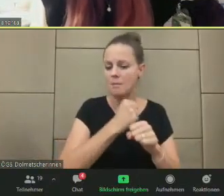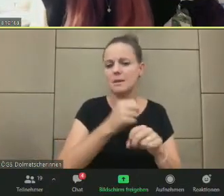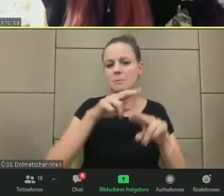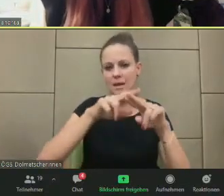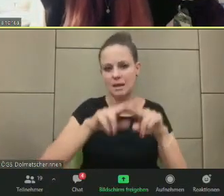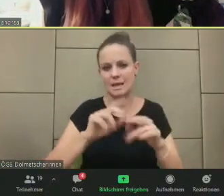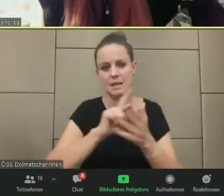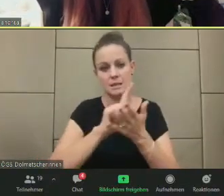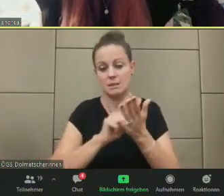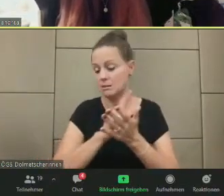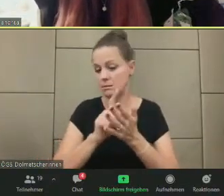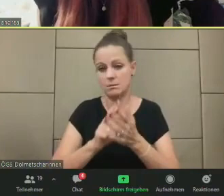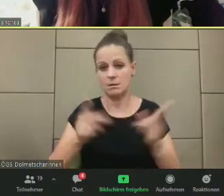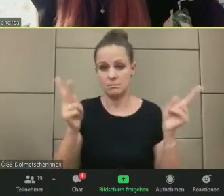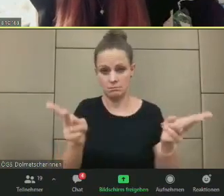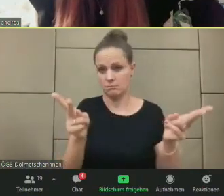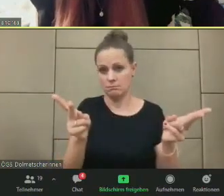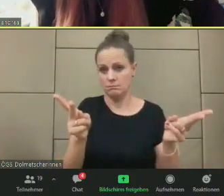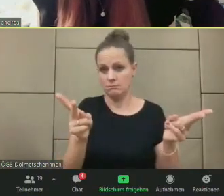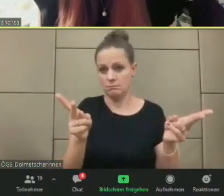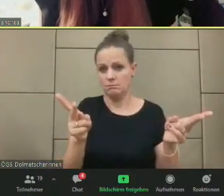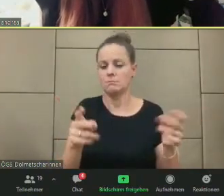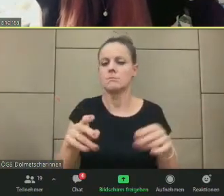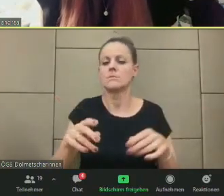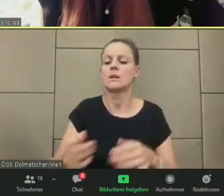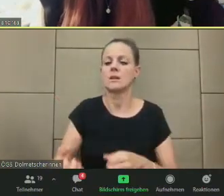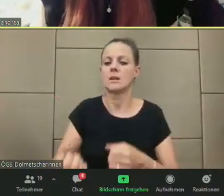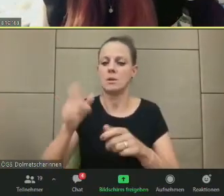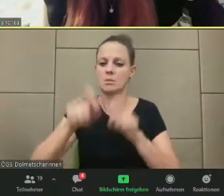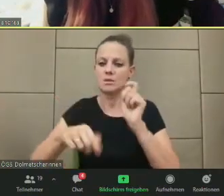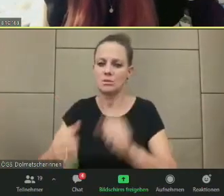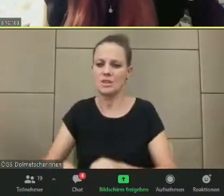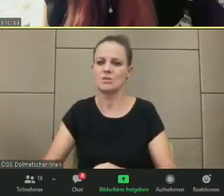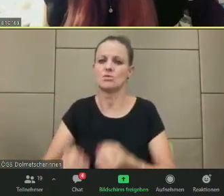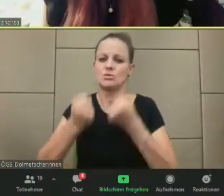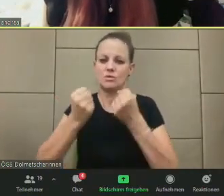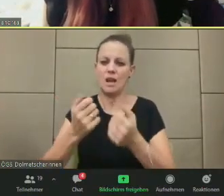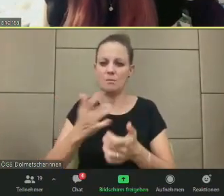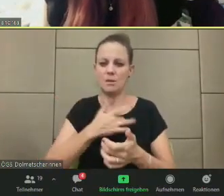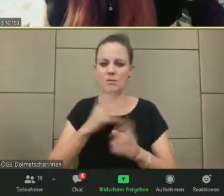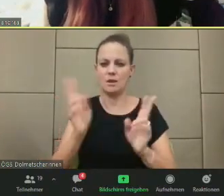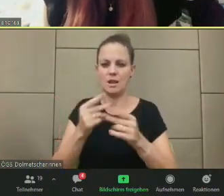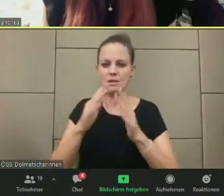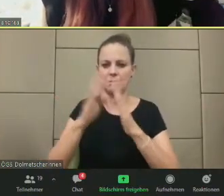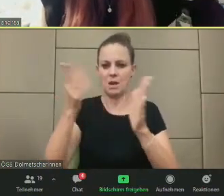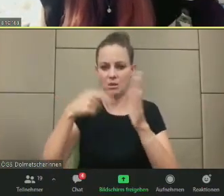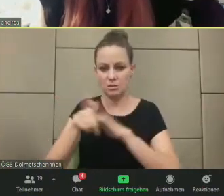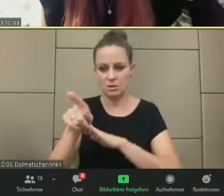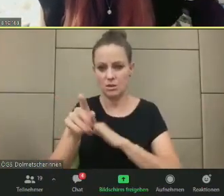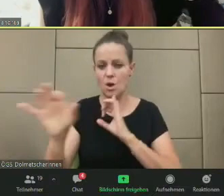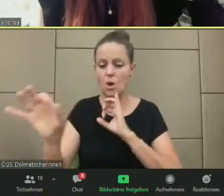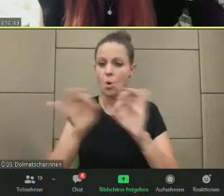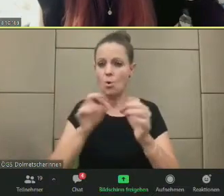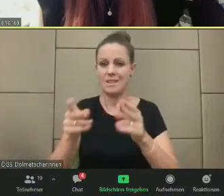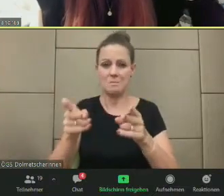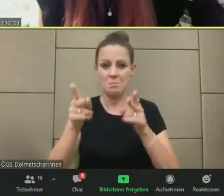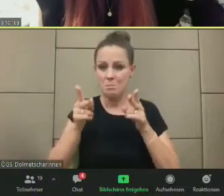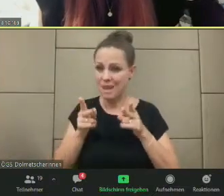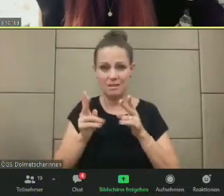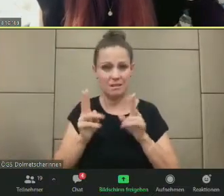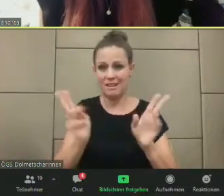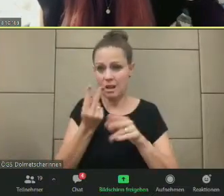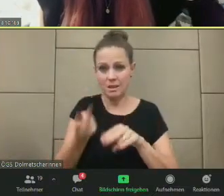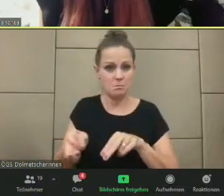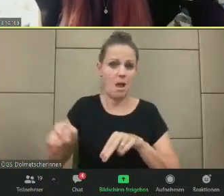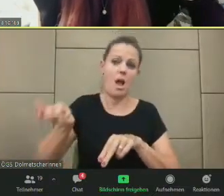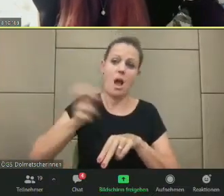Zeit komplett ausruhen. Und dann gibt es schwer Betroffene, die das Haus oft nicht mehr verlassen können oder manche das Bett gar nicht mehr verlassen